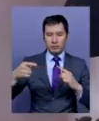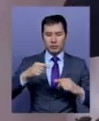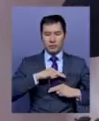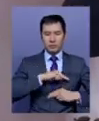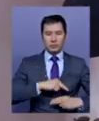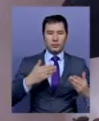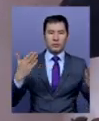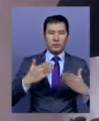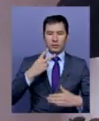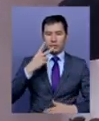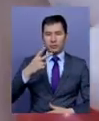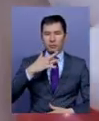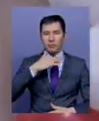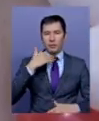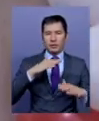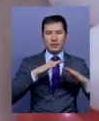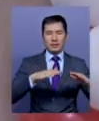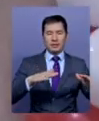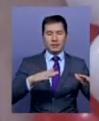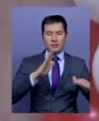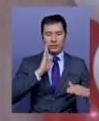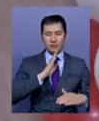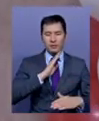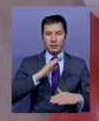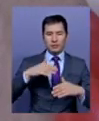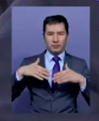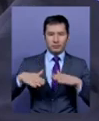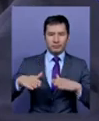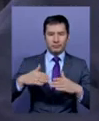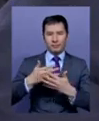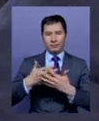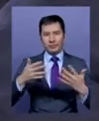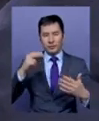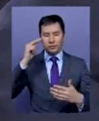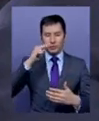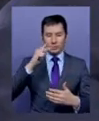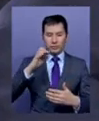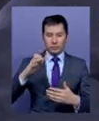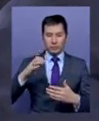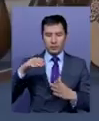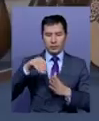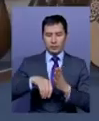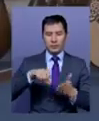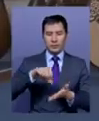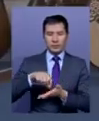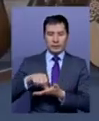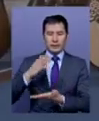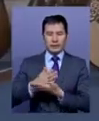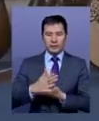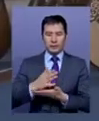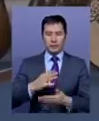танысты. Көп балалы аналардың тігін үйірмесінде үйренген қолөнер туындылары, бет әрлеу сабағында қалыптастырған дағдылар